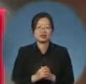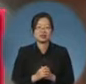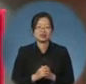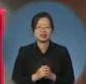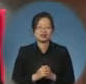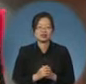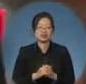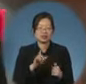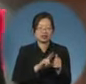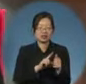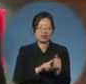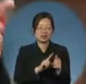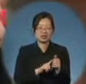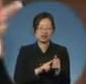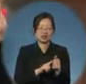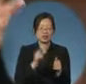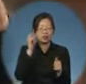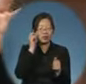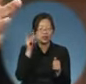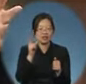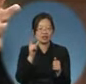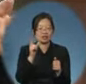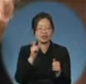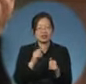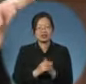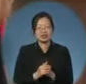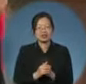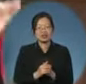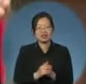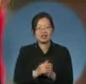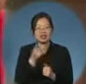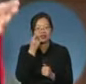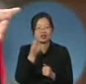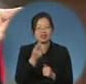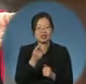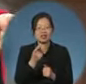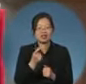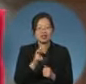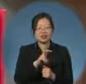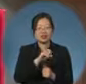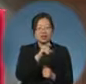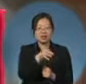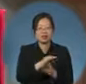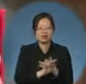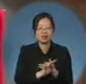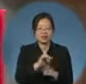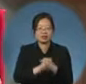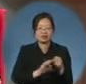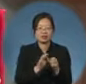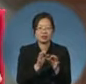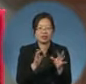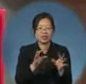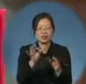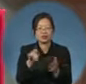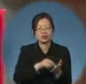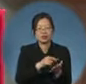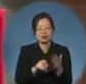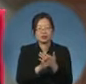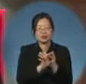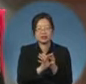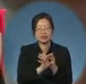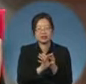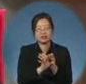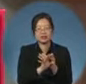계산을 굉장히 굉장히 훌륭하게 해서 한달에 20만원 만 내면 10년 동안 돈을 갚으면 그